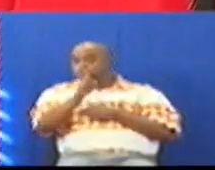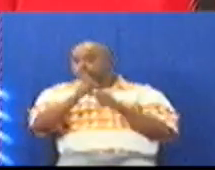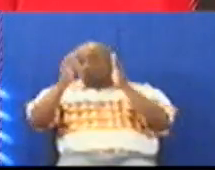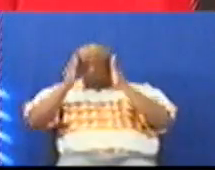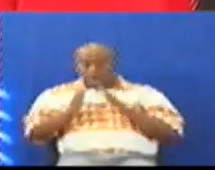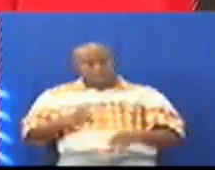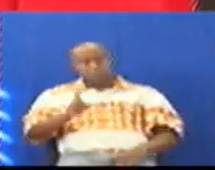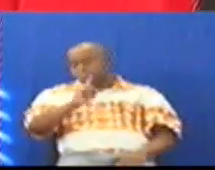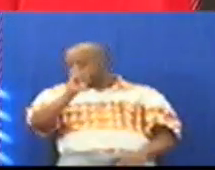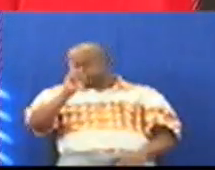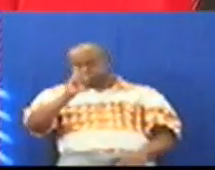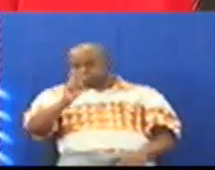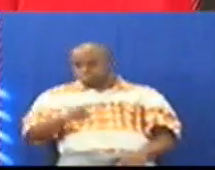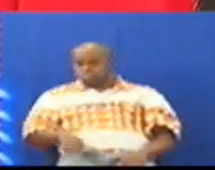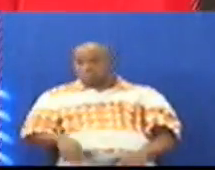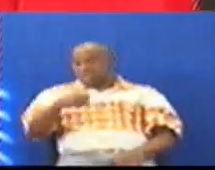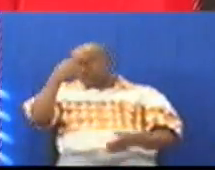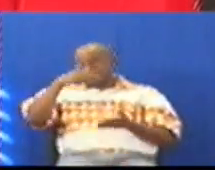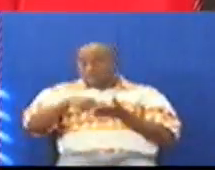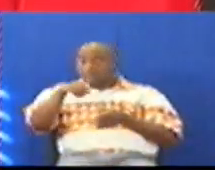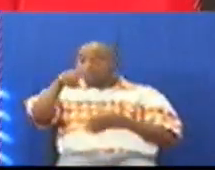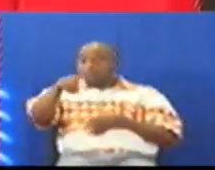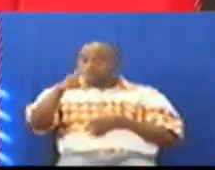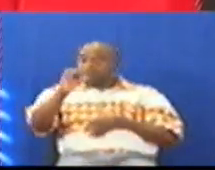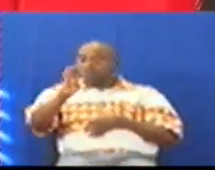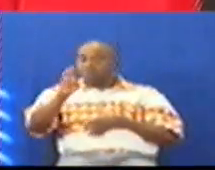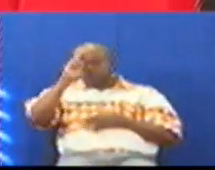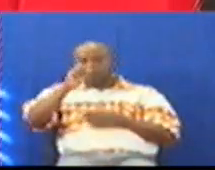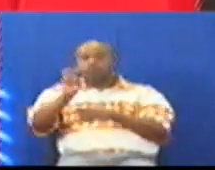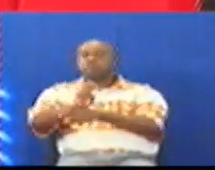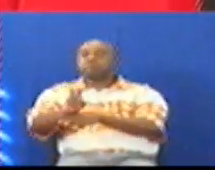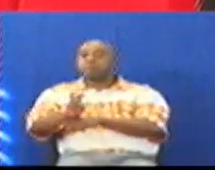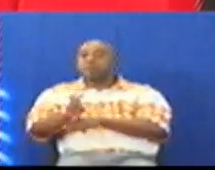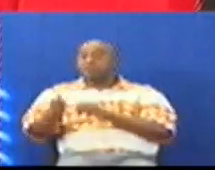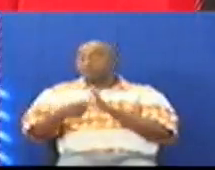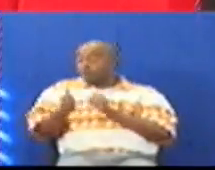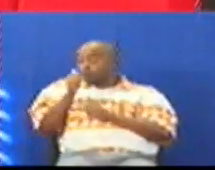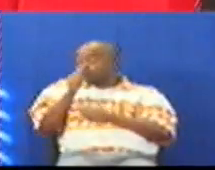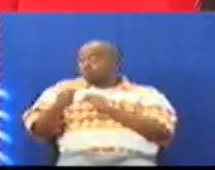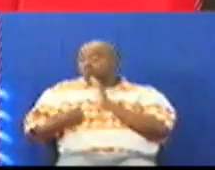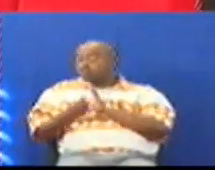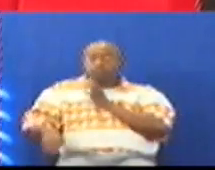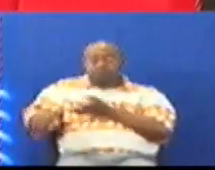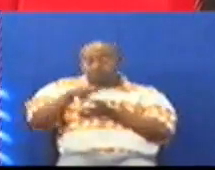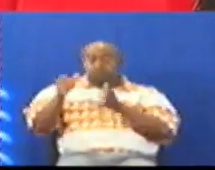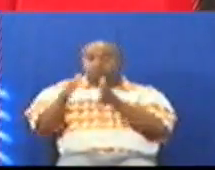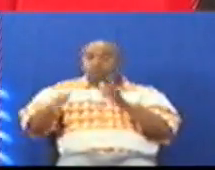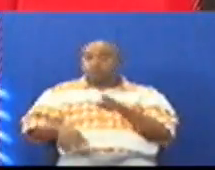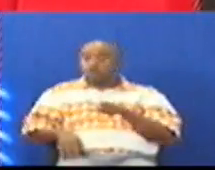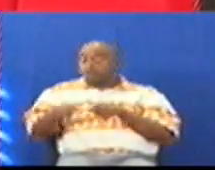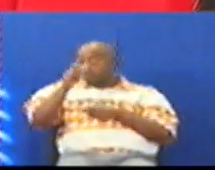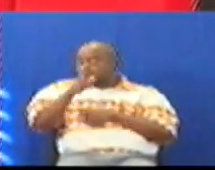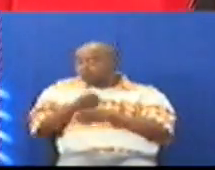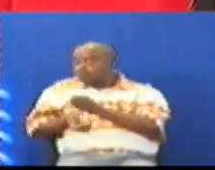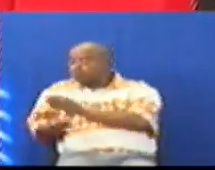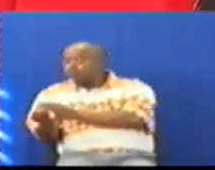waadilifu. Maana ya TAKUKURU ni kusimamia. Hivi karibuni sisi kumetokea mtafaruku mkubwa. Mtu labda amepewa kitu kidogo